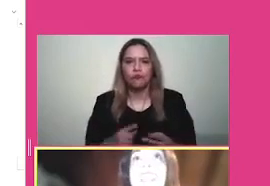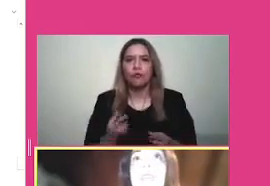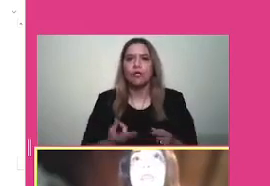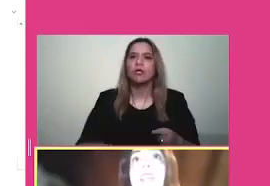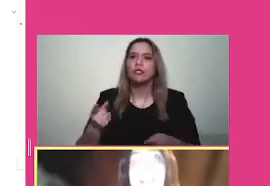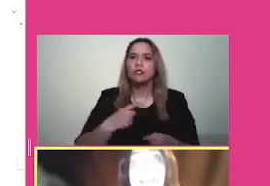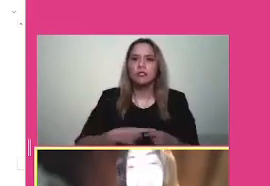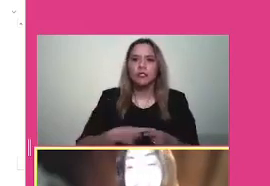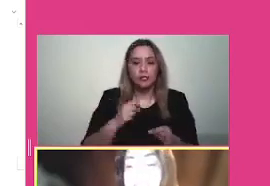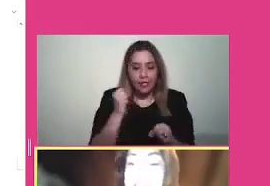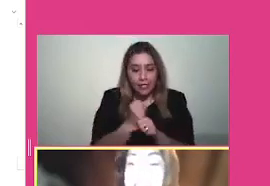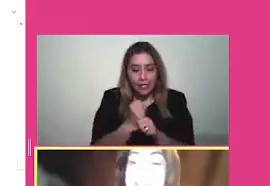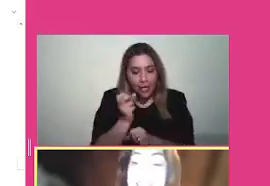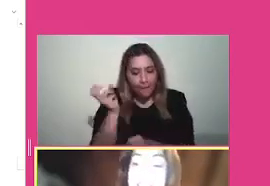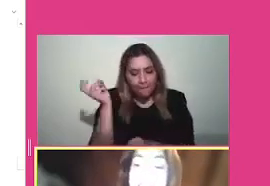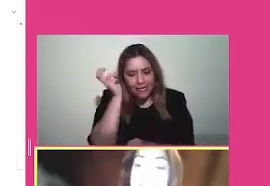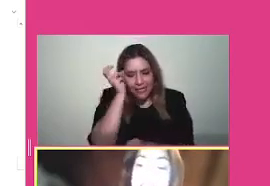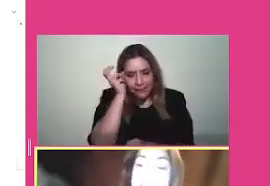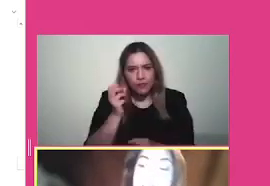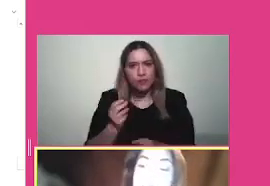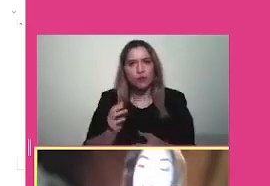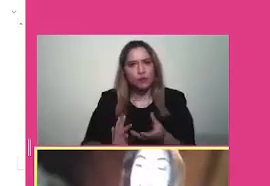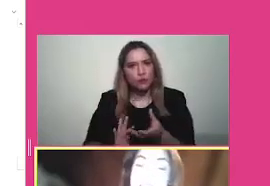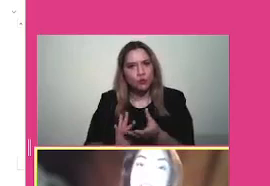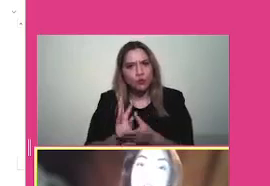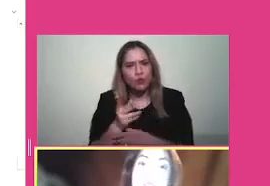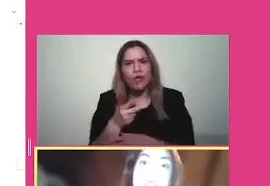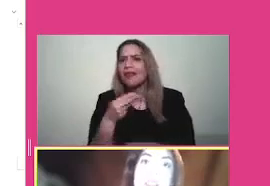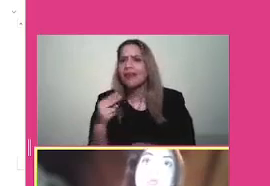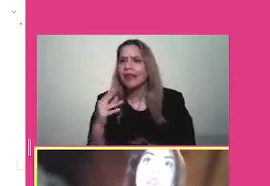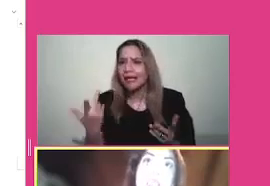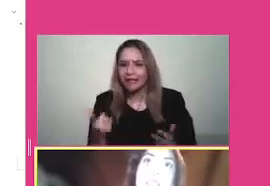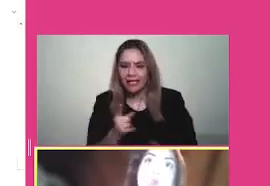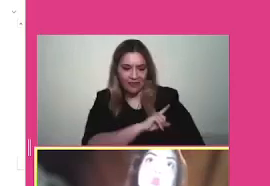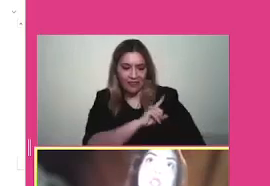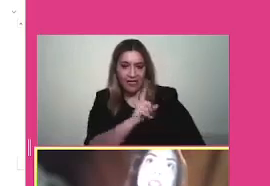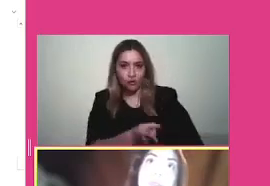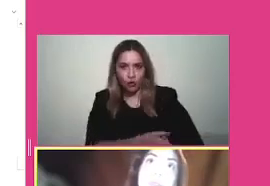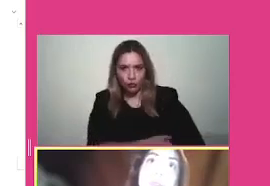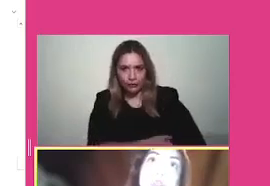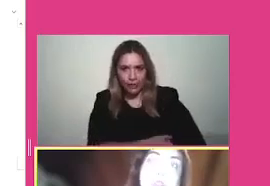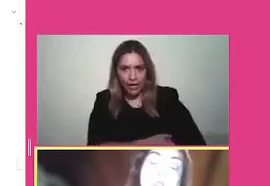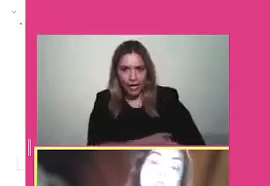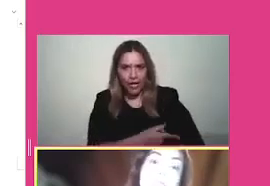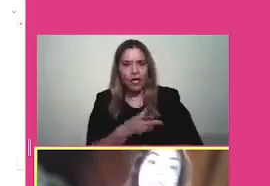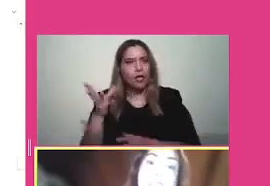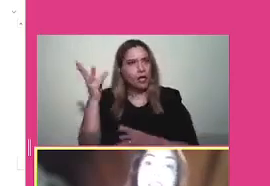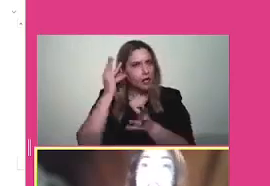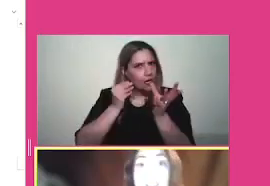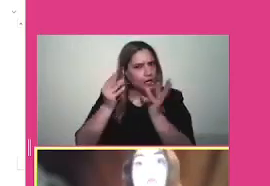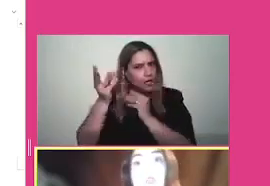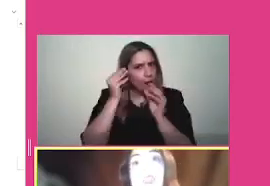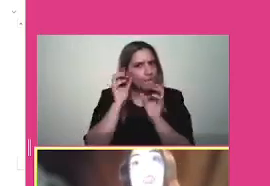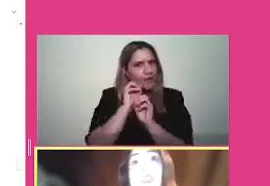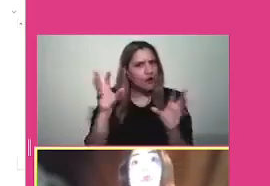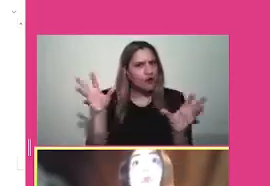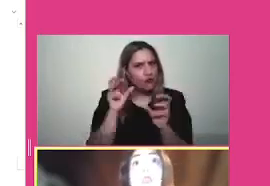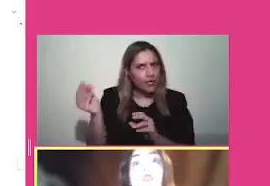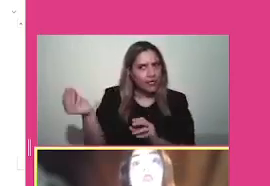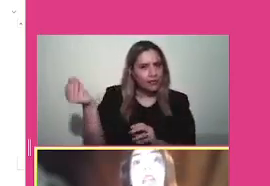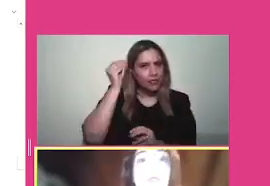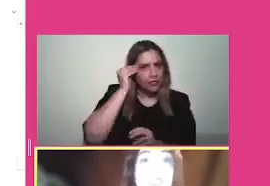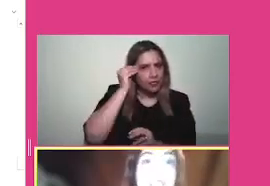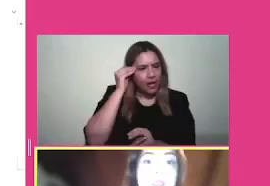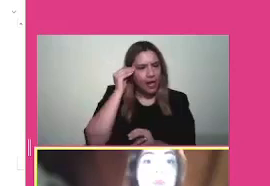Ενισχύεται η μνήμη εργασίας, δηλαδή η δυνατότητά τους να κρατούν πληροφορίες που θα τις